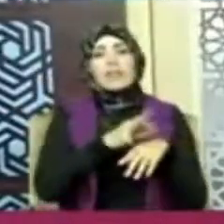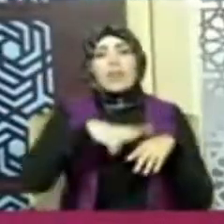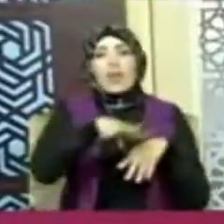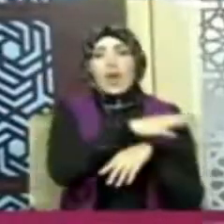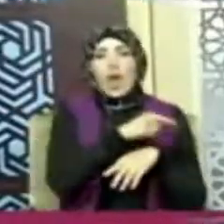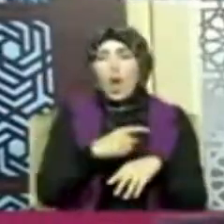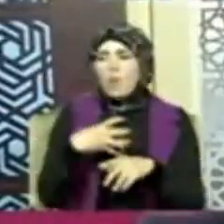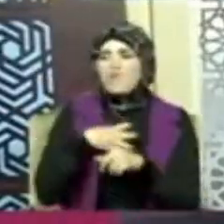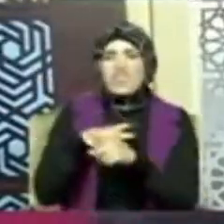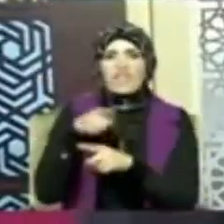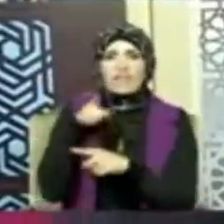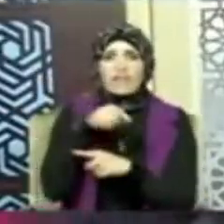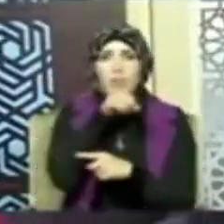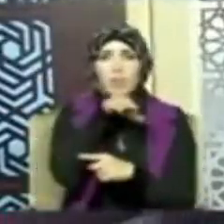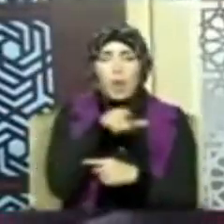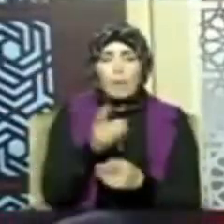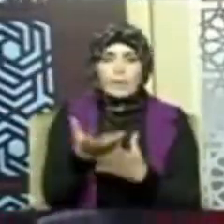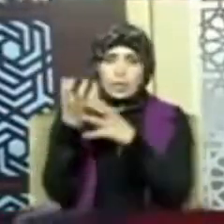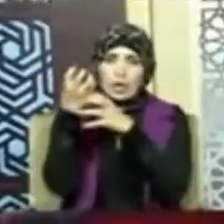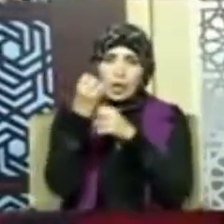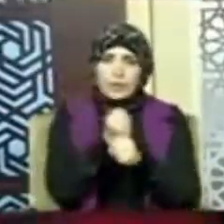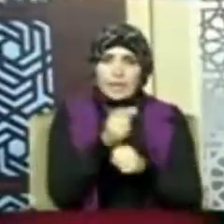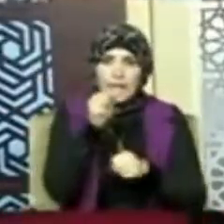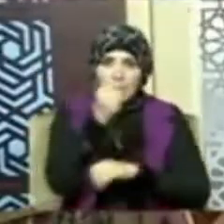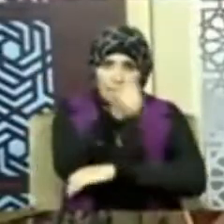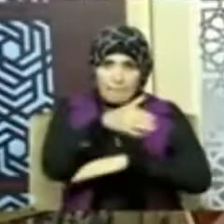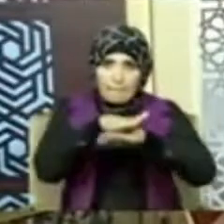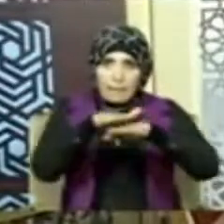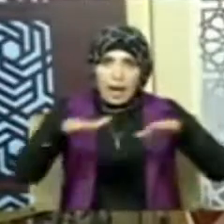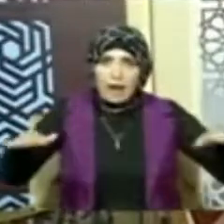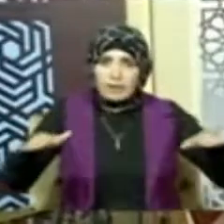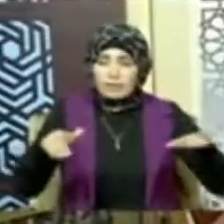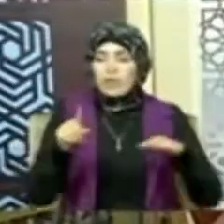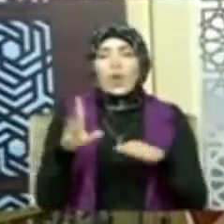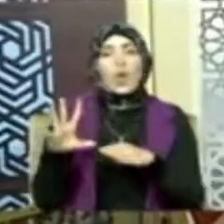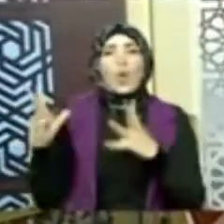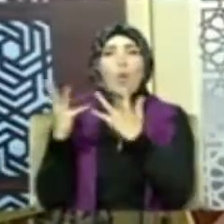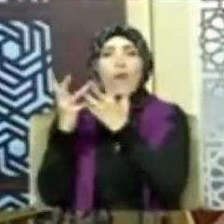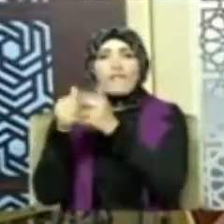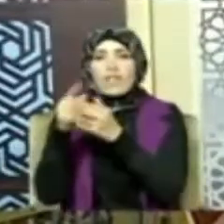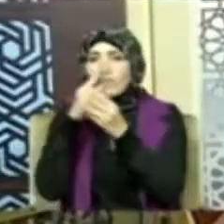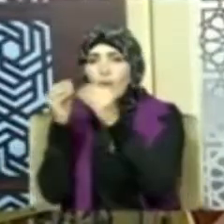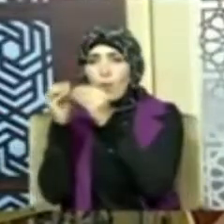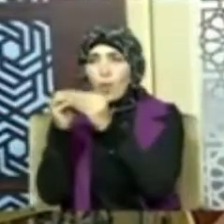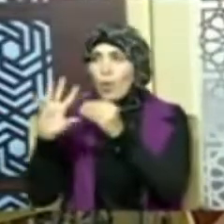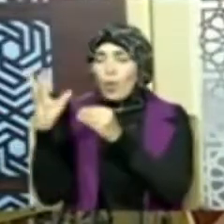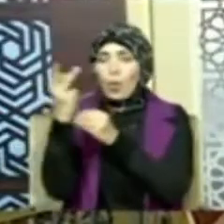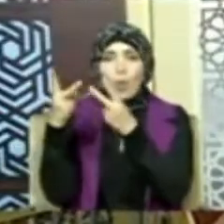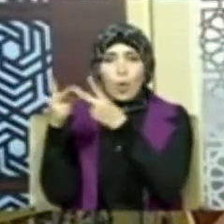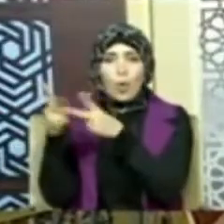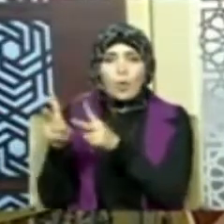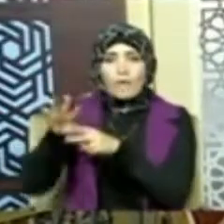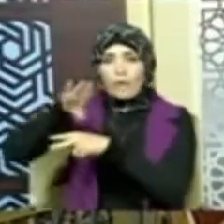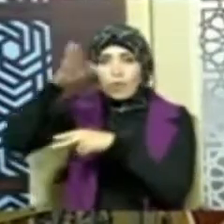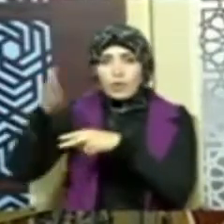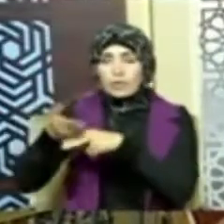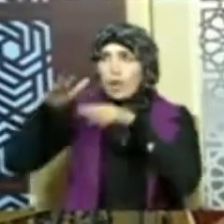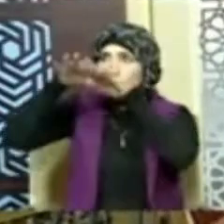جفوا نبيا بأرض ألفته ضبابها